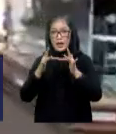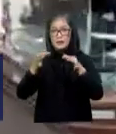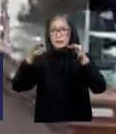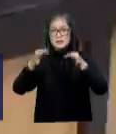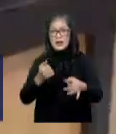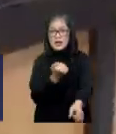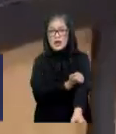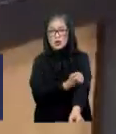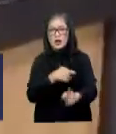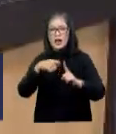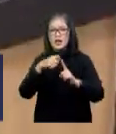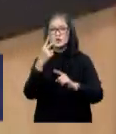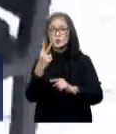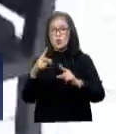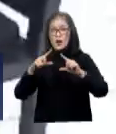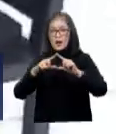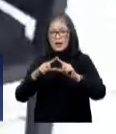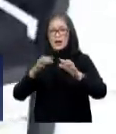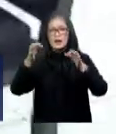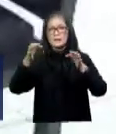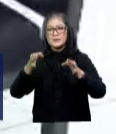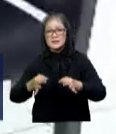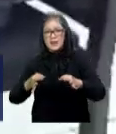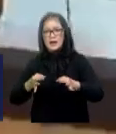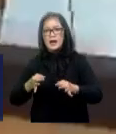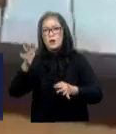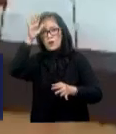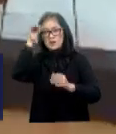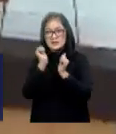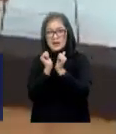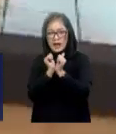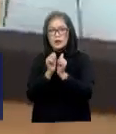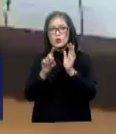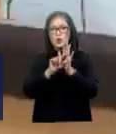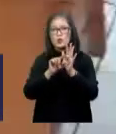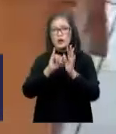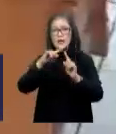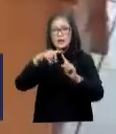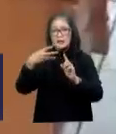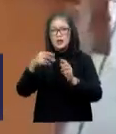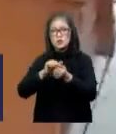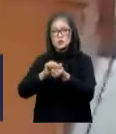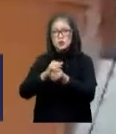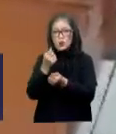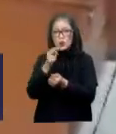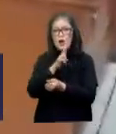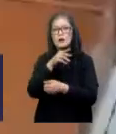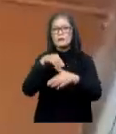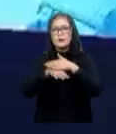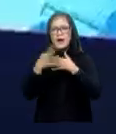tulisan Manan sendiri dijerat undang-undang ite atas dugaan tindak pidana pencucian uang dengan ancaman hukuman 20 tahun